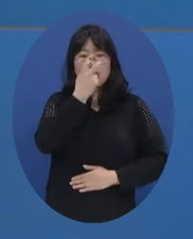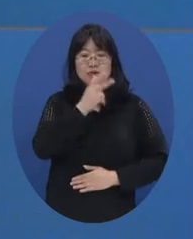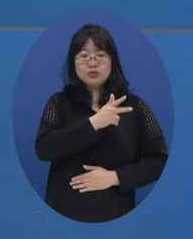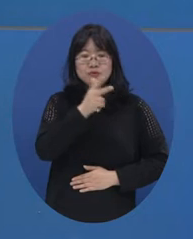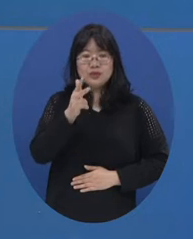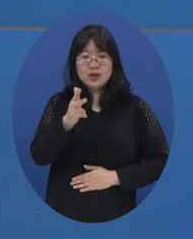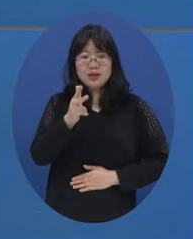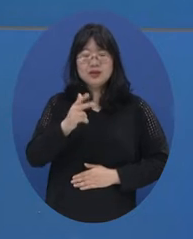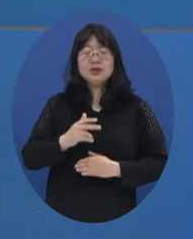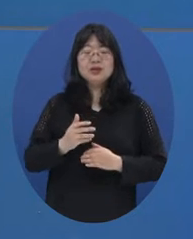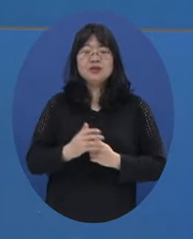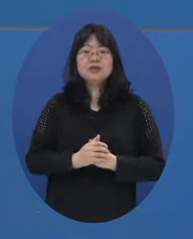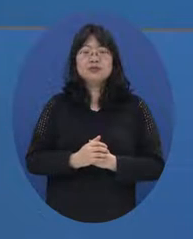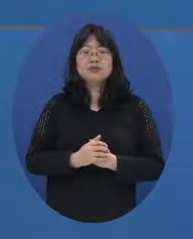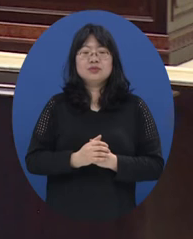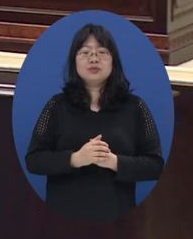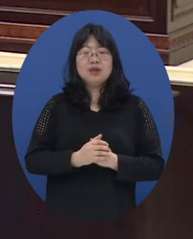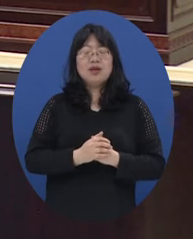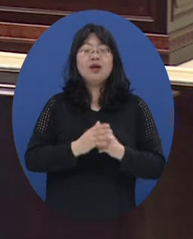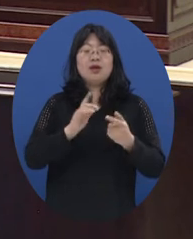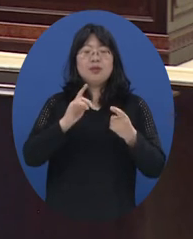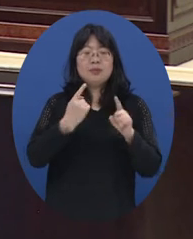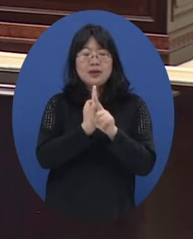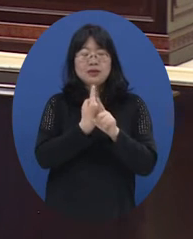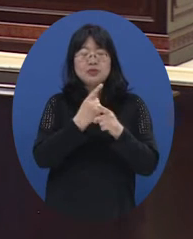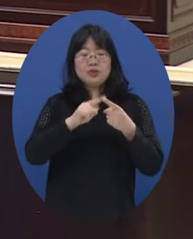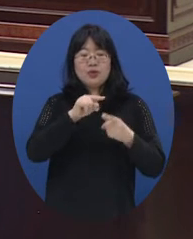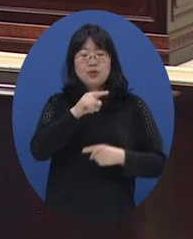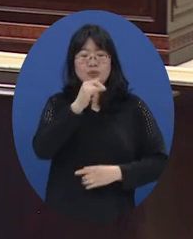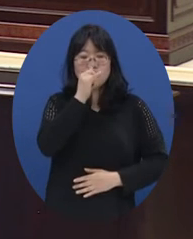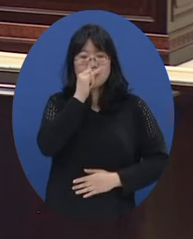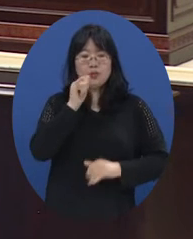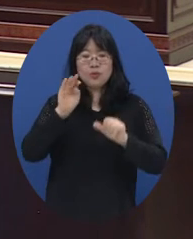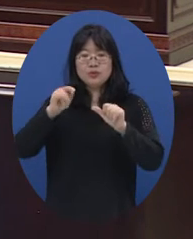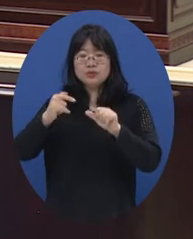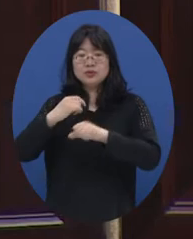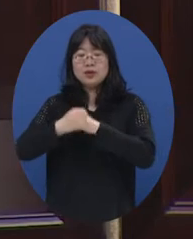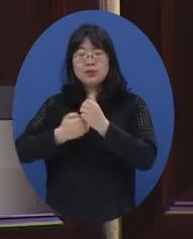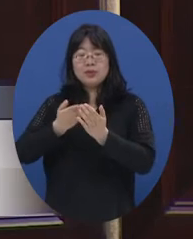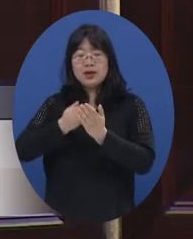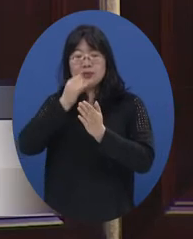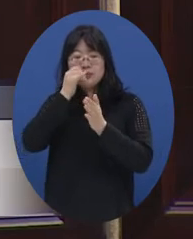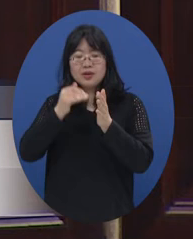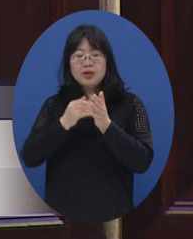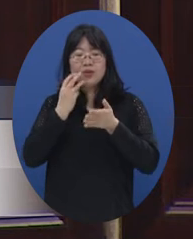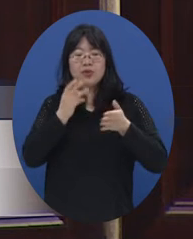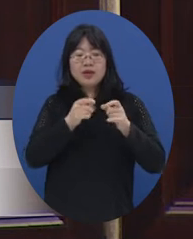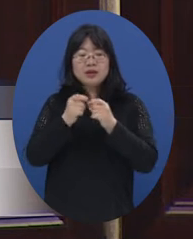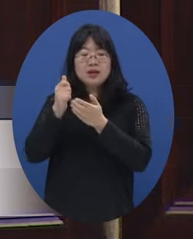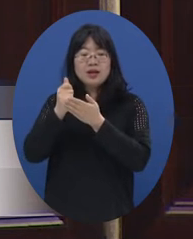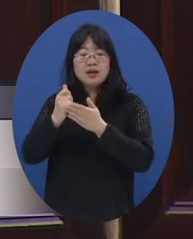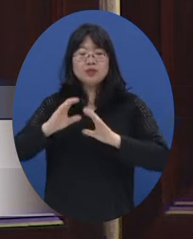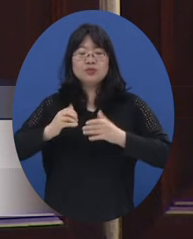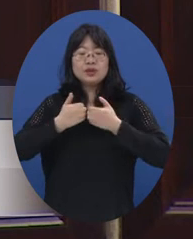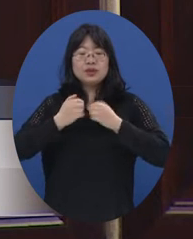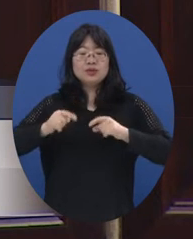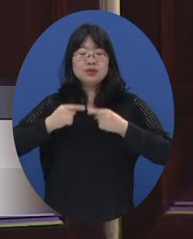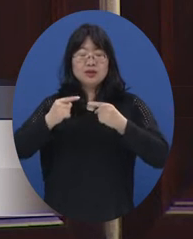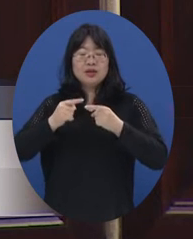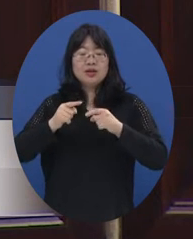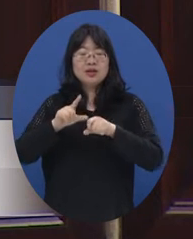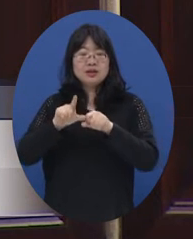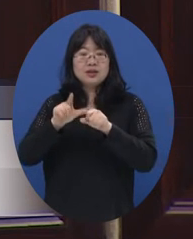일부개정조례안 도 과별 됐습니다 5분자유발언 도 진행됐습니다 경기도지사의 국무회의에 참석을